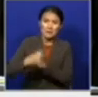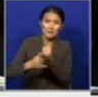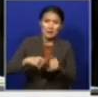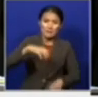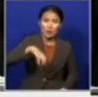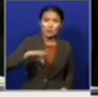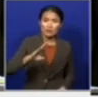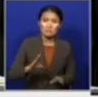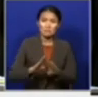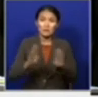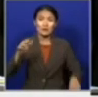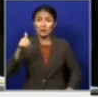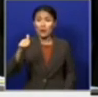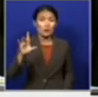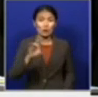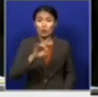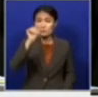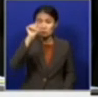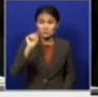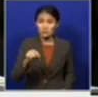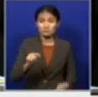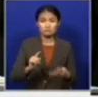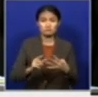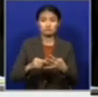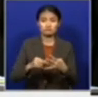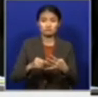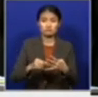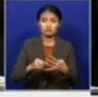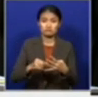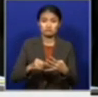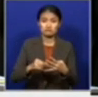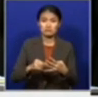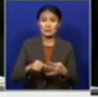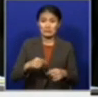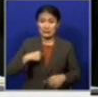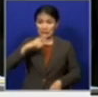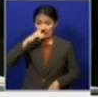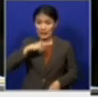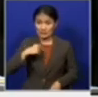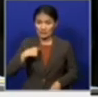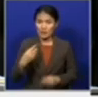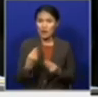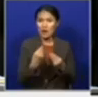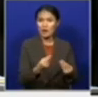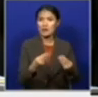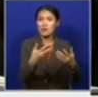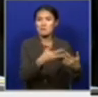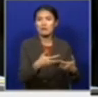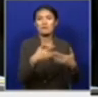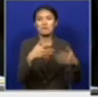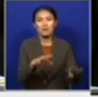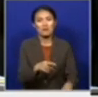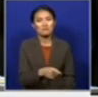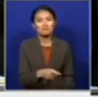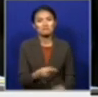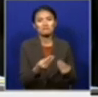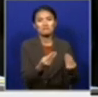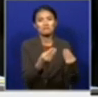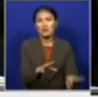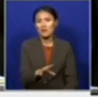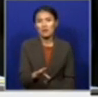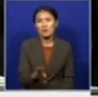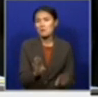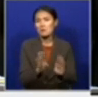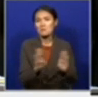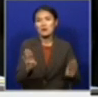ากลัวที่สุดก็คือในอนาคตอาจต้องฉีกพรบท่องเที่ยวค่ะซึ่งทำให้ไทยต้องเปิดให้บริษัทต่างชาติเข้ามาจัด